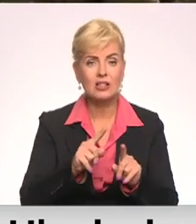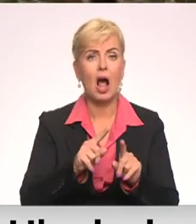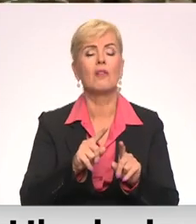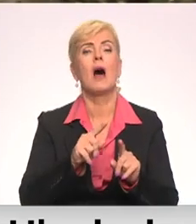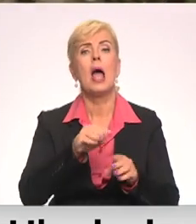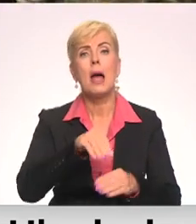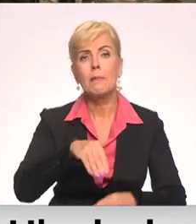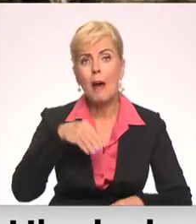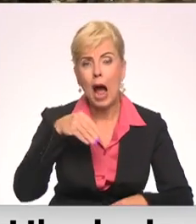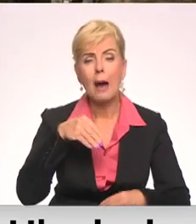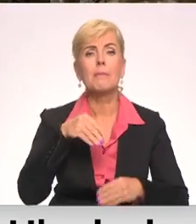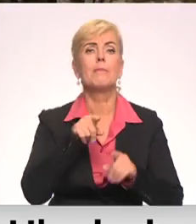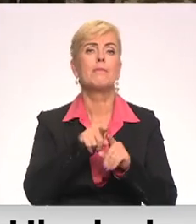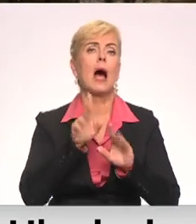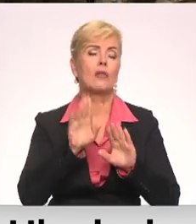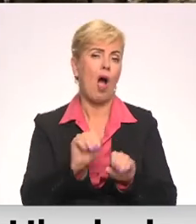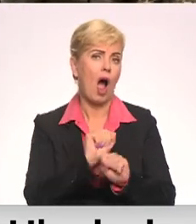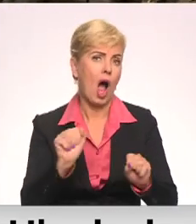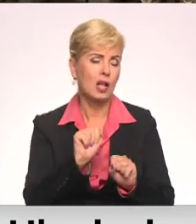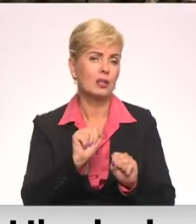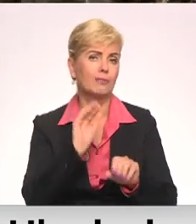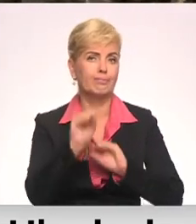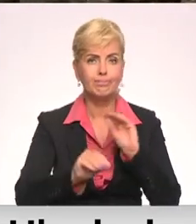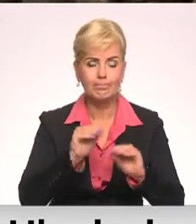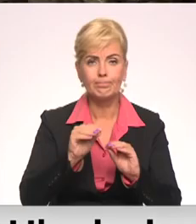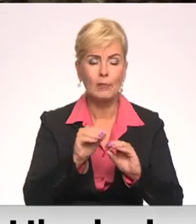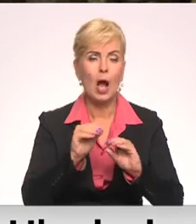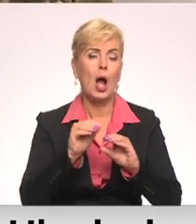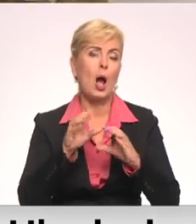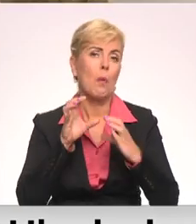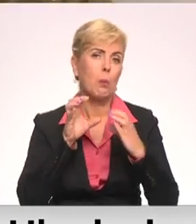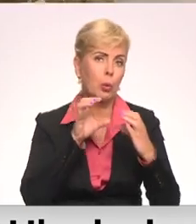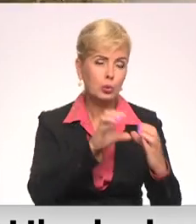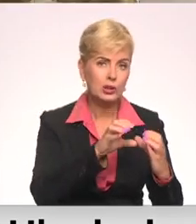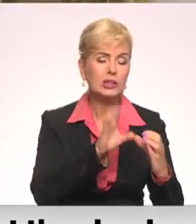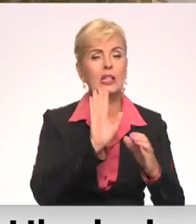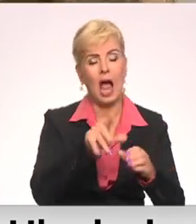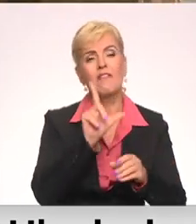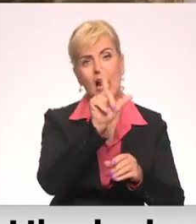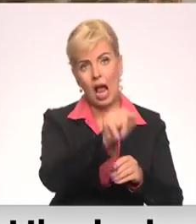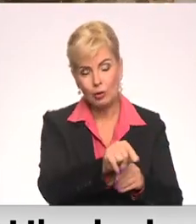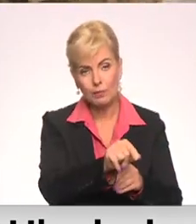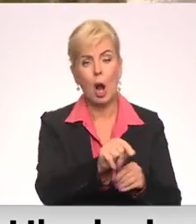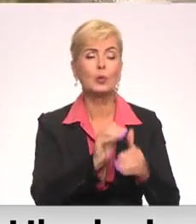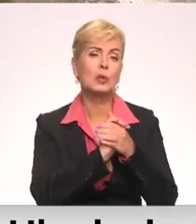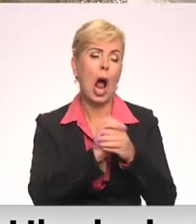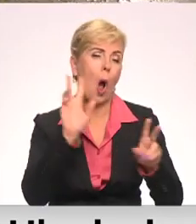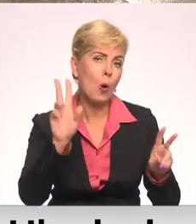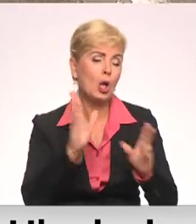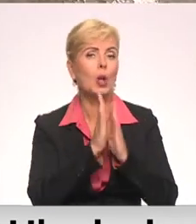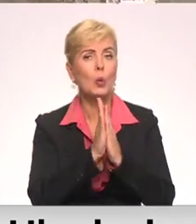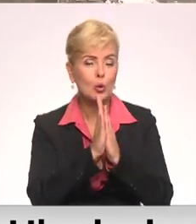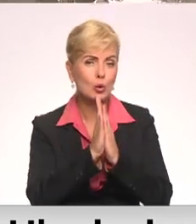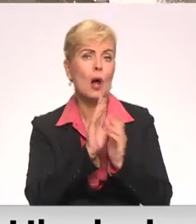kas cits ir nepieciešams, lai veiksmīgi piepildītu busiņus, kuri gatavi doties ceļā. Biedrība tavi draugi aicina ziedot nogādājot mantas